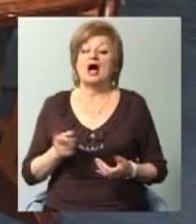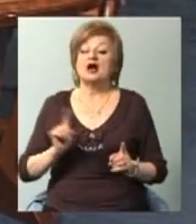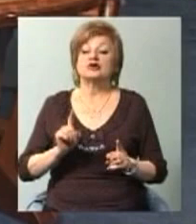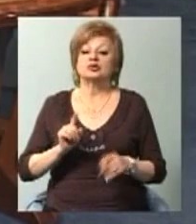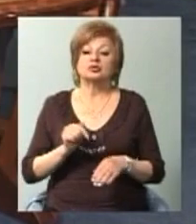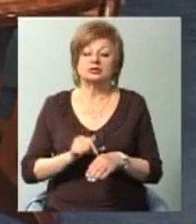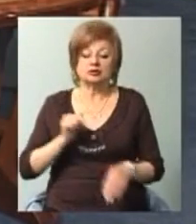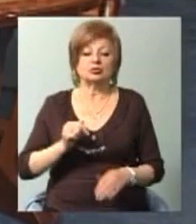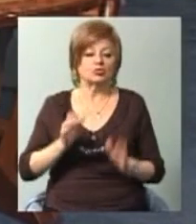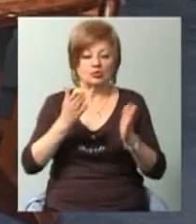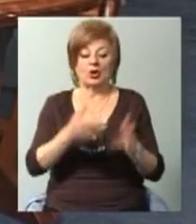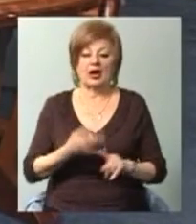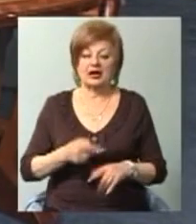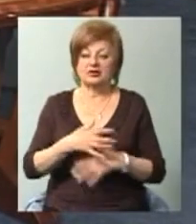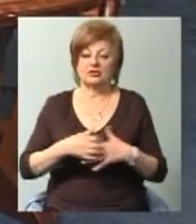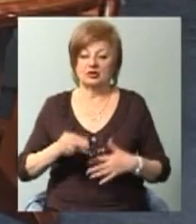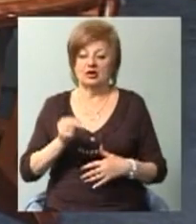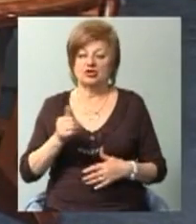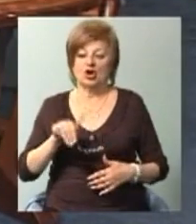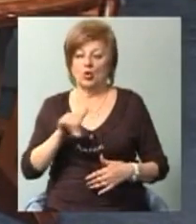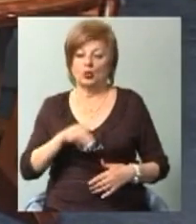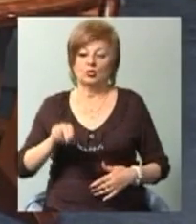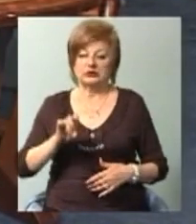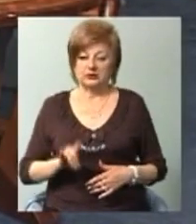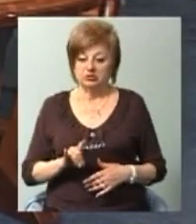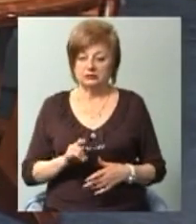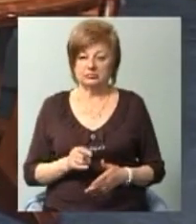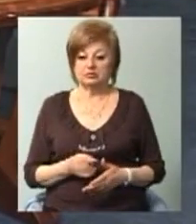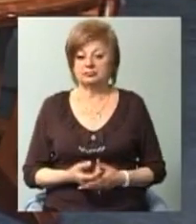ти здогадуєшся про таких котів, як чаузі? Що сама назва говорить?